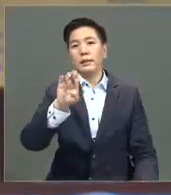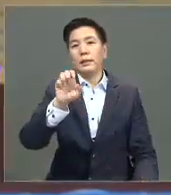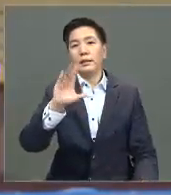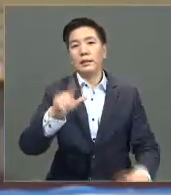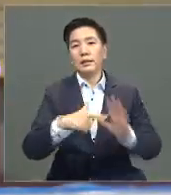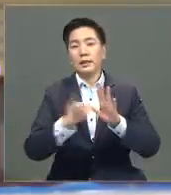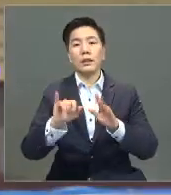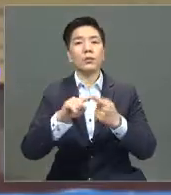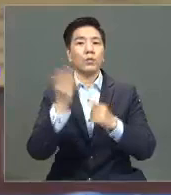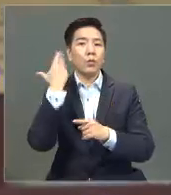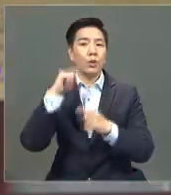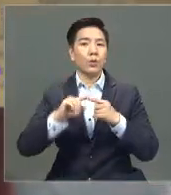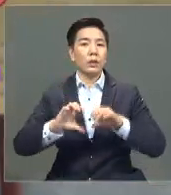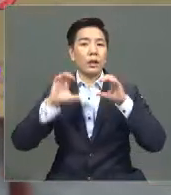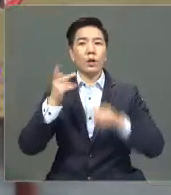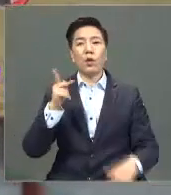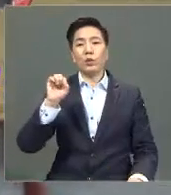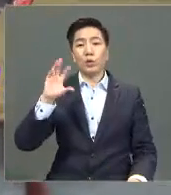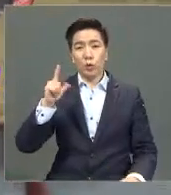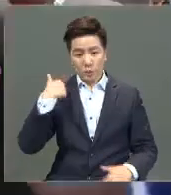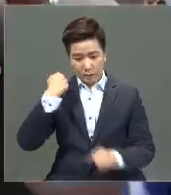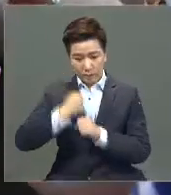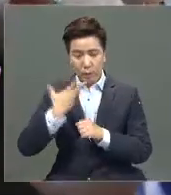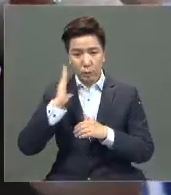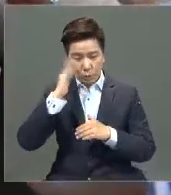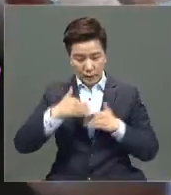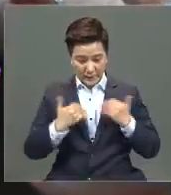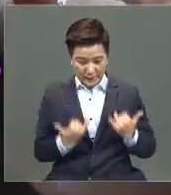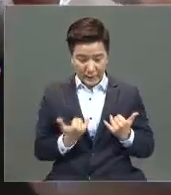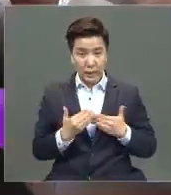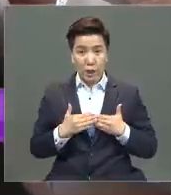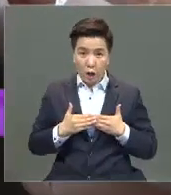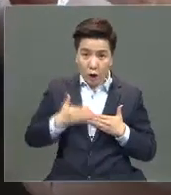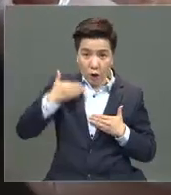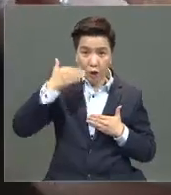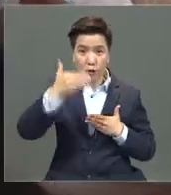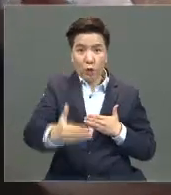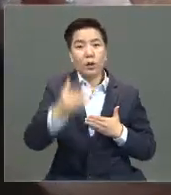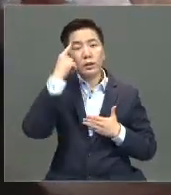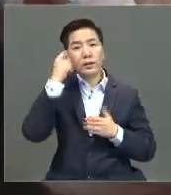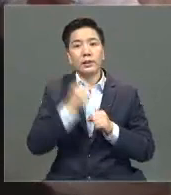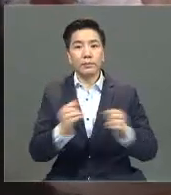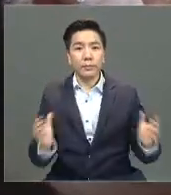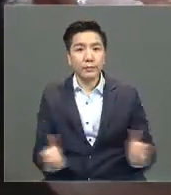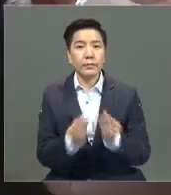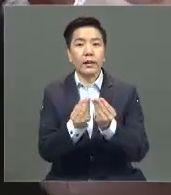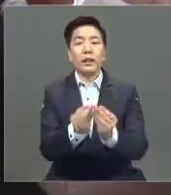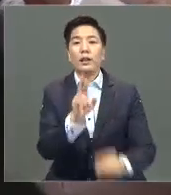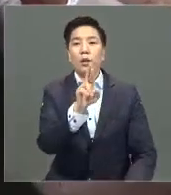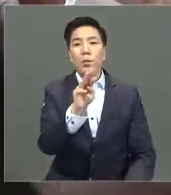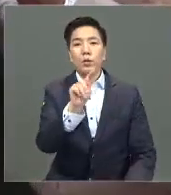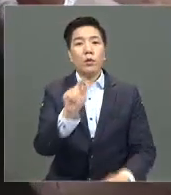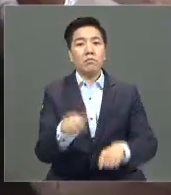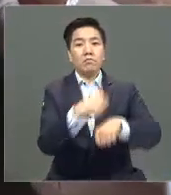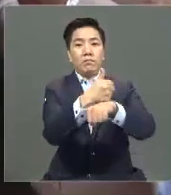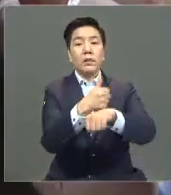กุลรัฐมนตรีในสมัยรัฐบาลคสช.นะคะแต่ว่าก้าวต่อจากนี้ไปเนี่ยก็พร้อมที่จะทำงานสนับสนุนให้กับรัฐมนตรีว่าการอย่